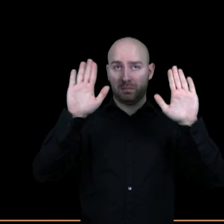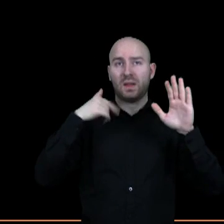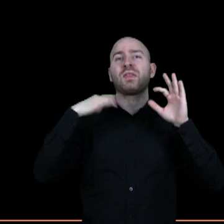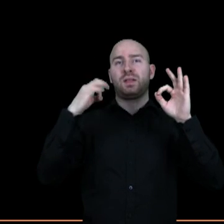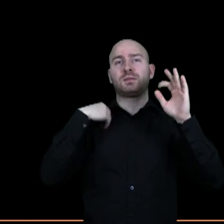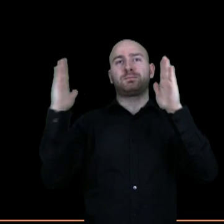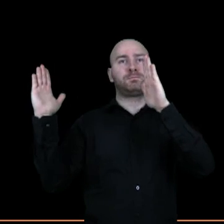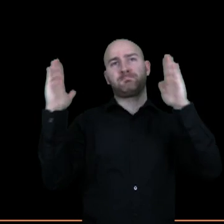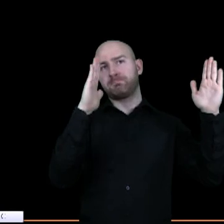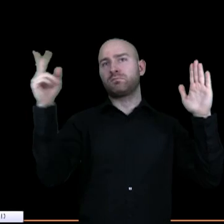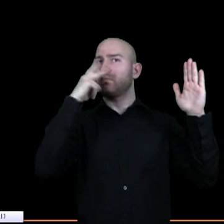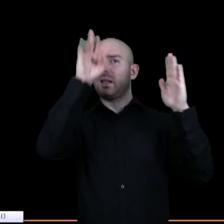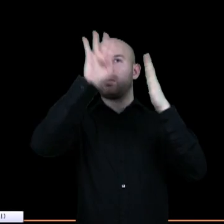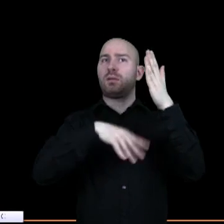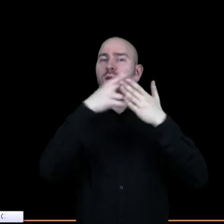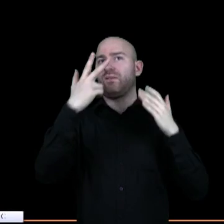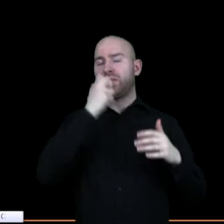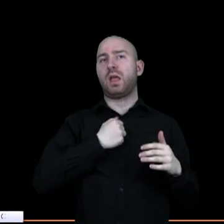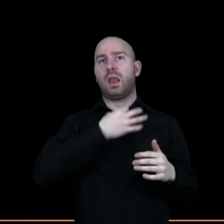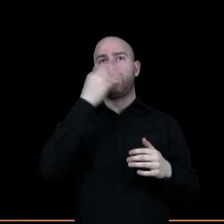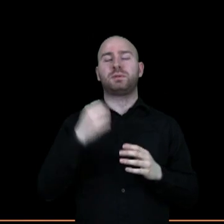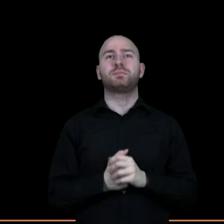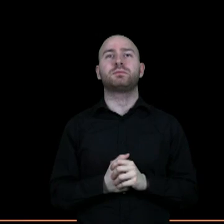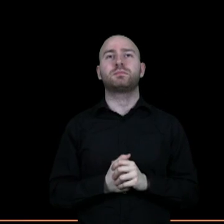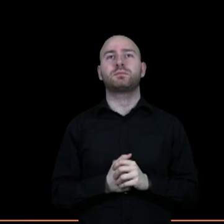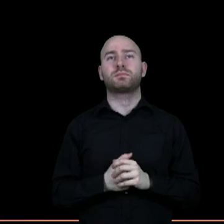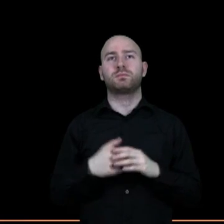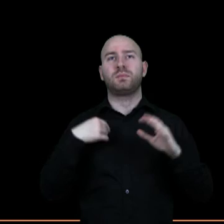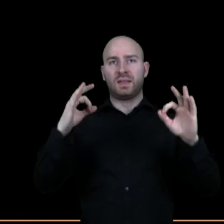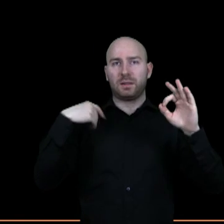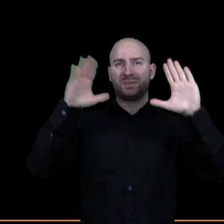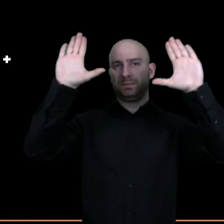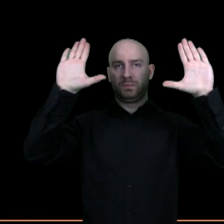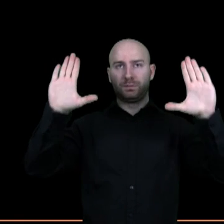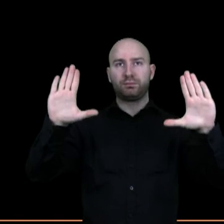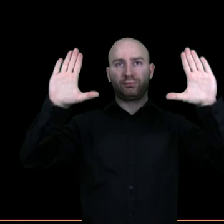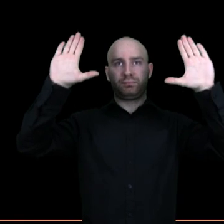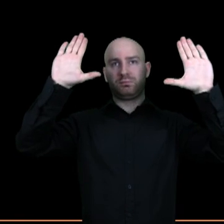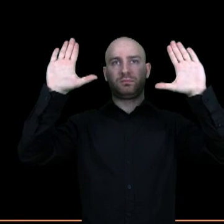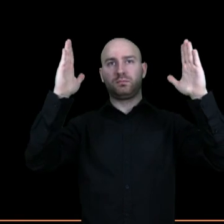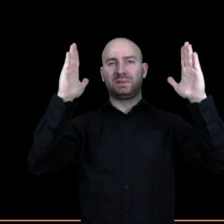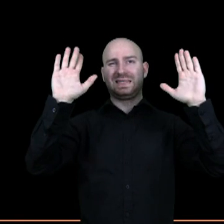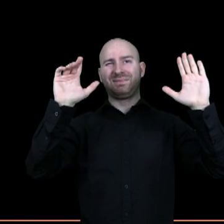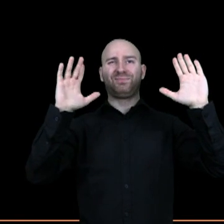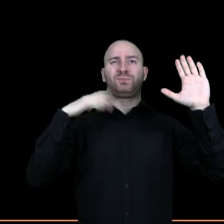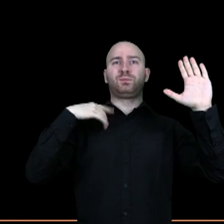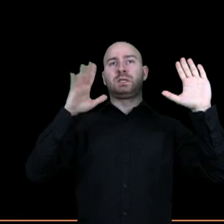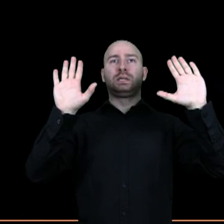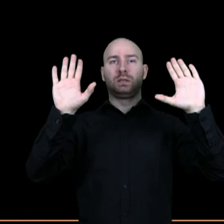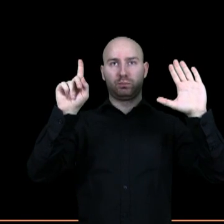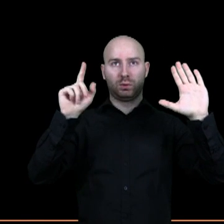razie nic tu nie ma. Przesunę z powrotem, żebyście widzieli całą tabelę. Przesunę kawałek.